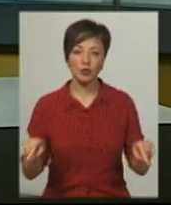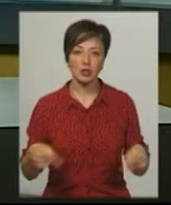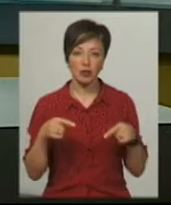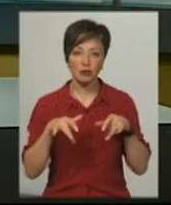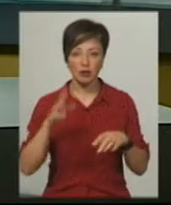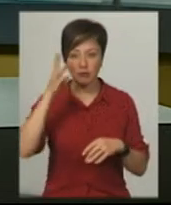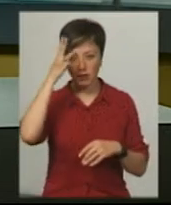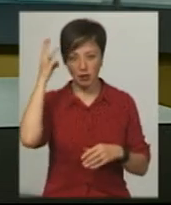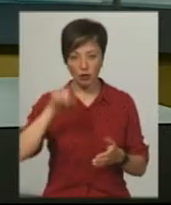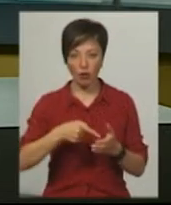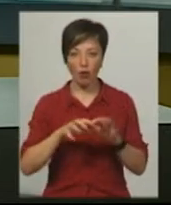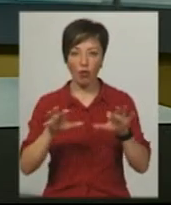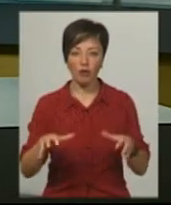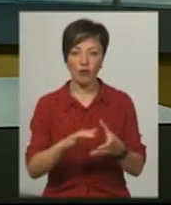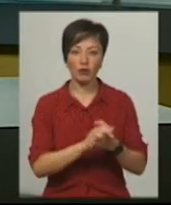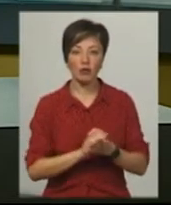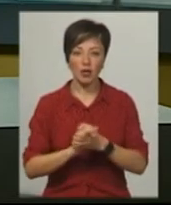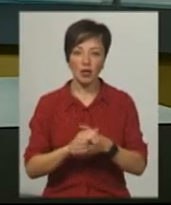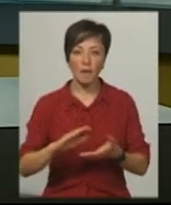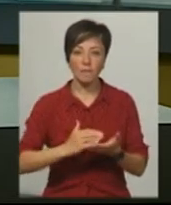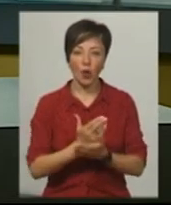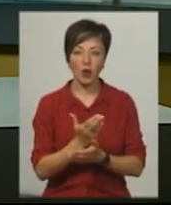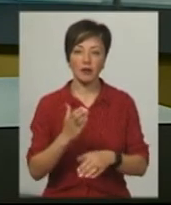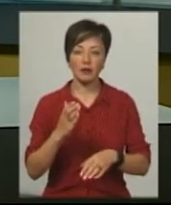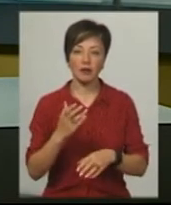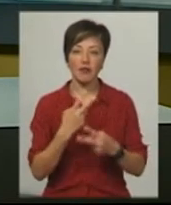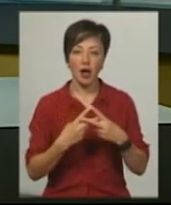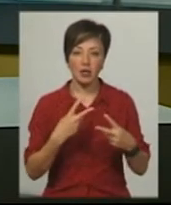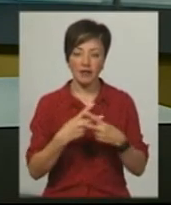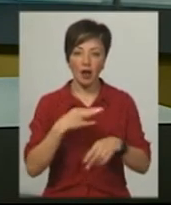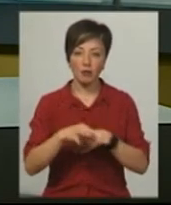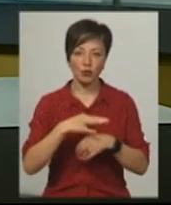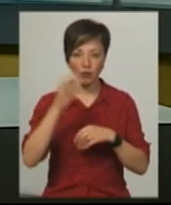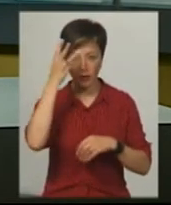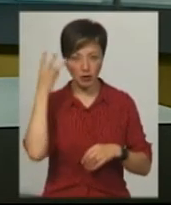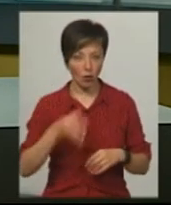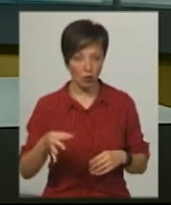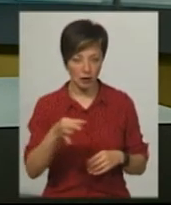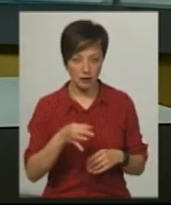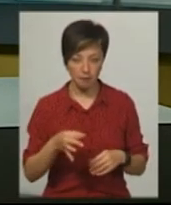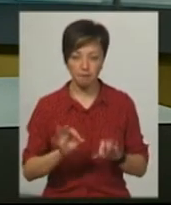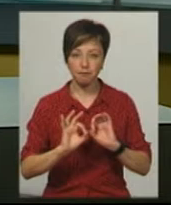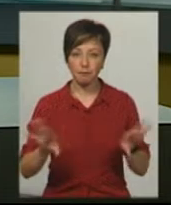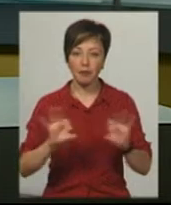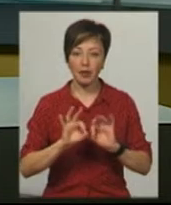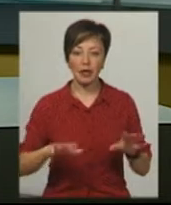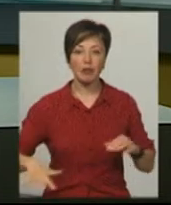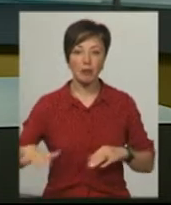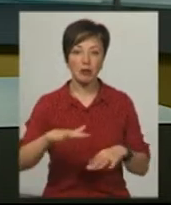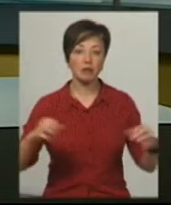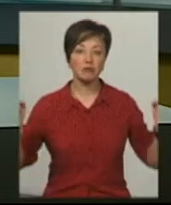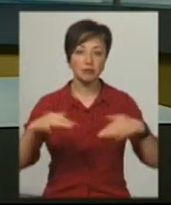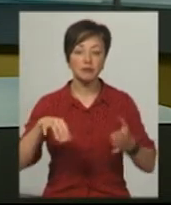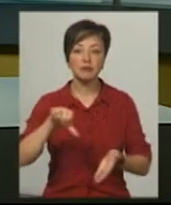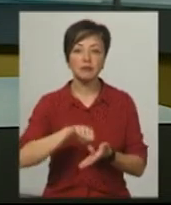в Хмельницькому, голова товариства політв'язнів та репресованих Хмельницькій області Кузьма Матвіюк. За його словами, на Майдані